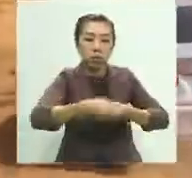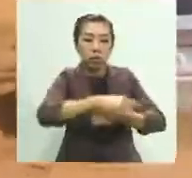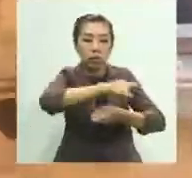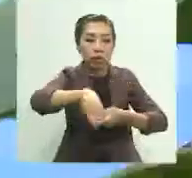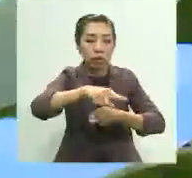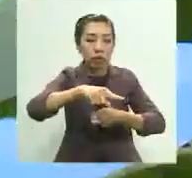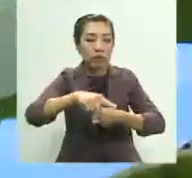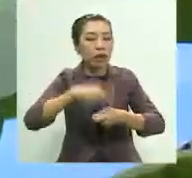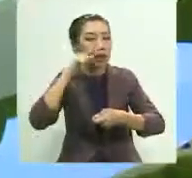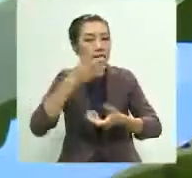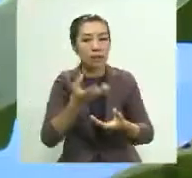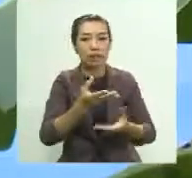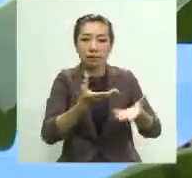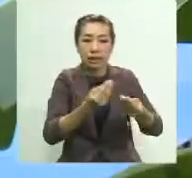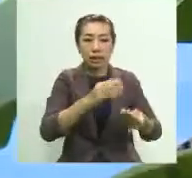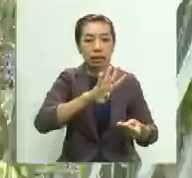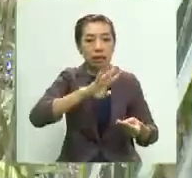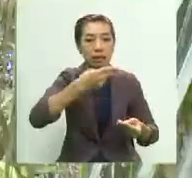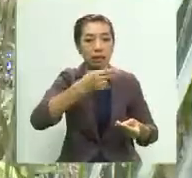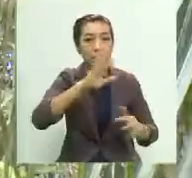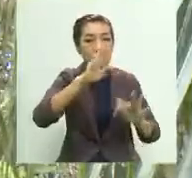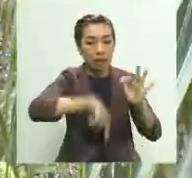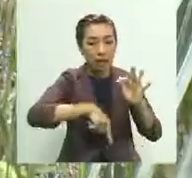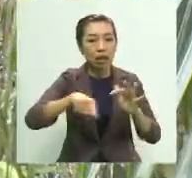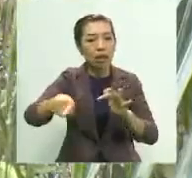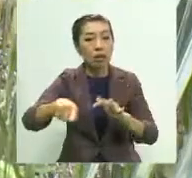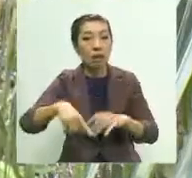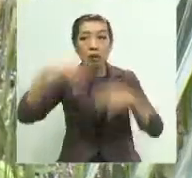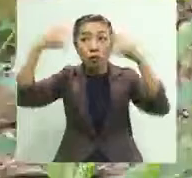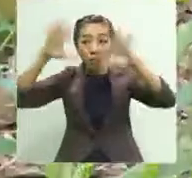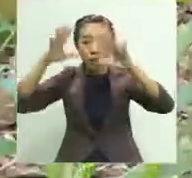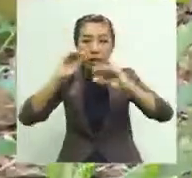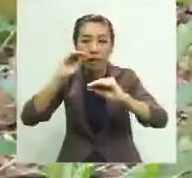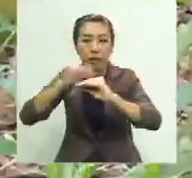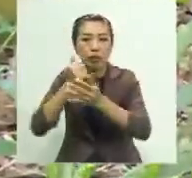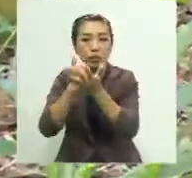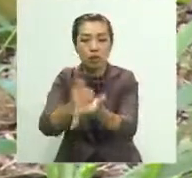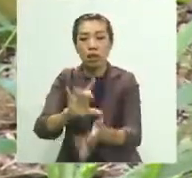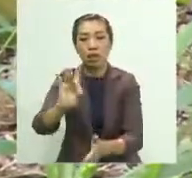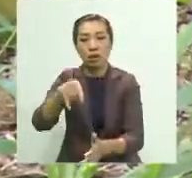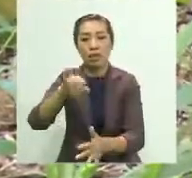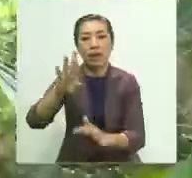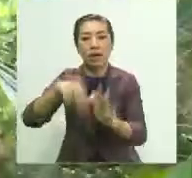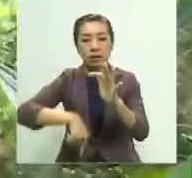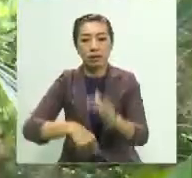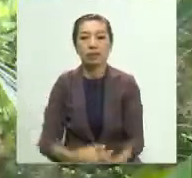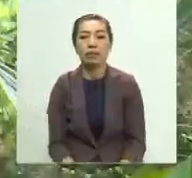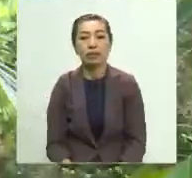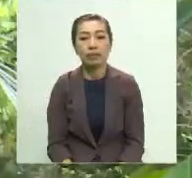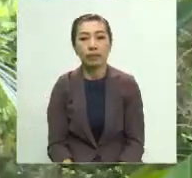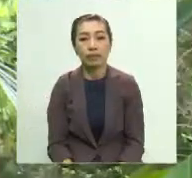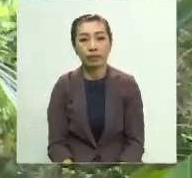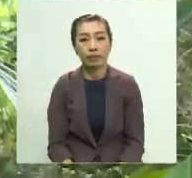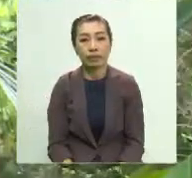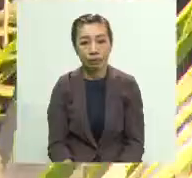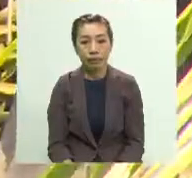ฤดูฝนได้40,000 ไร่แล้วก็ในหน้าแล้งอีกประมาณ 8,000 ไร่ค่ะ ขณะเดียวกันนะคะทางคณะรัฐมนตรียัง